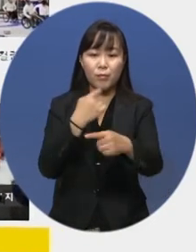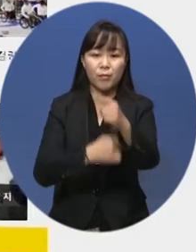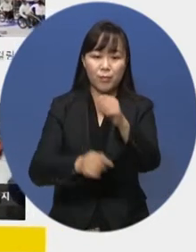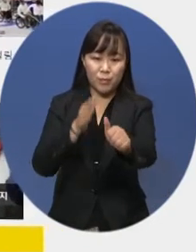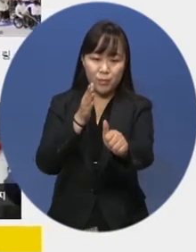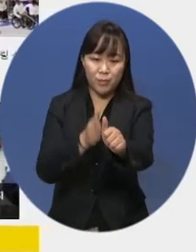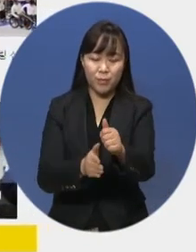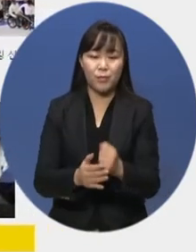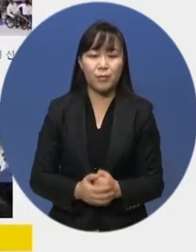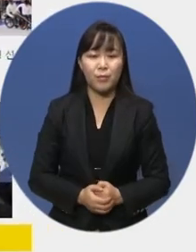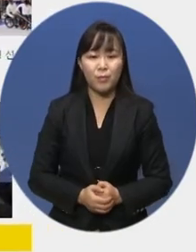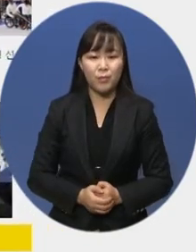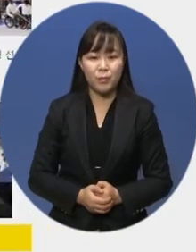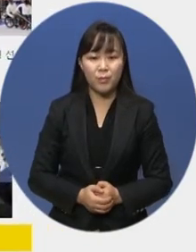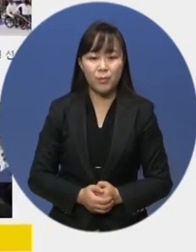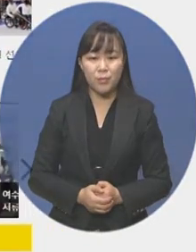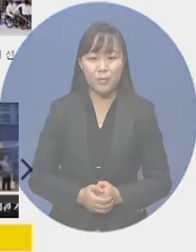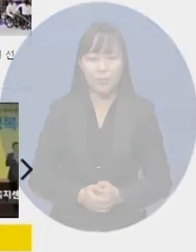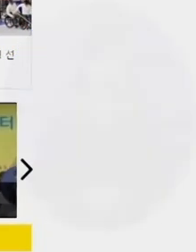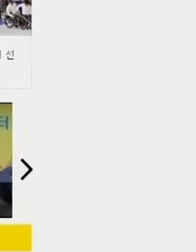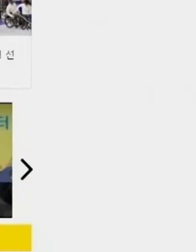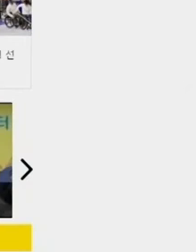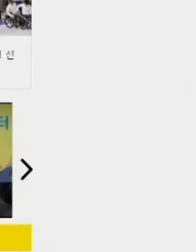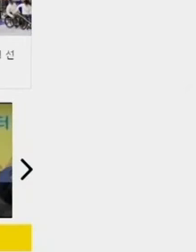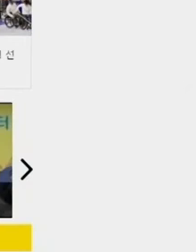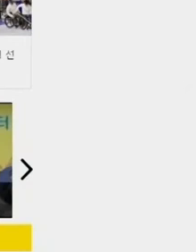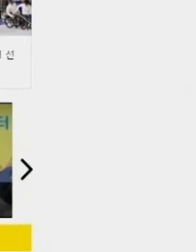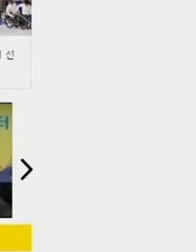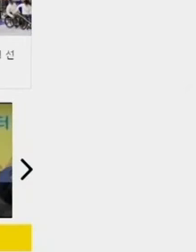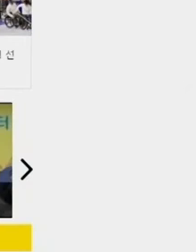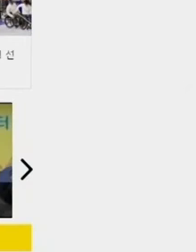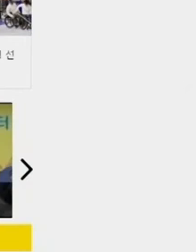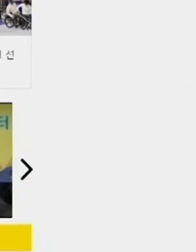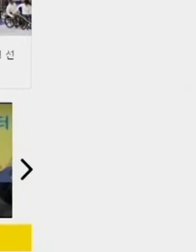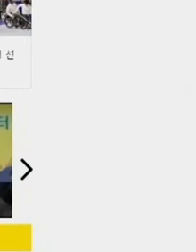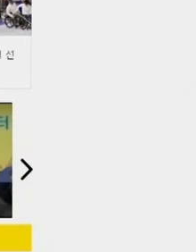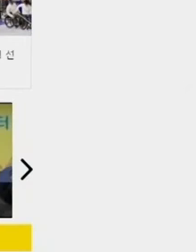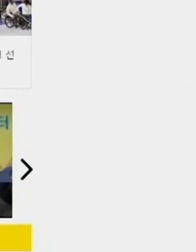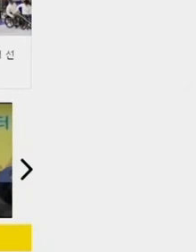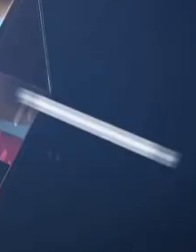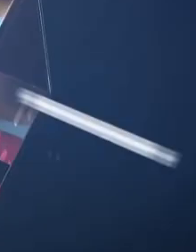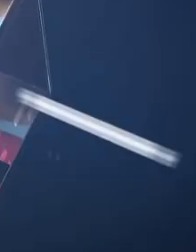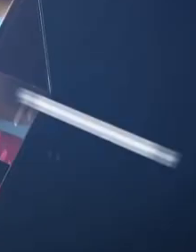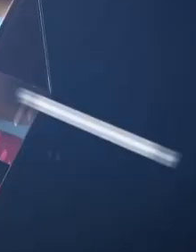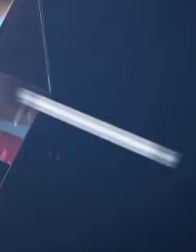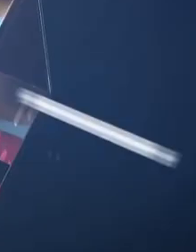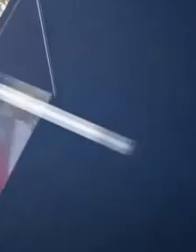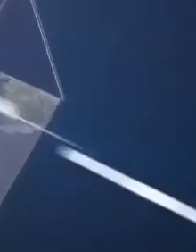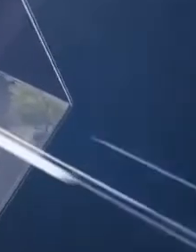02-2655-9519로 많은 제보 바랍니다.